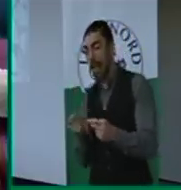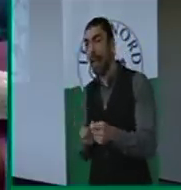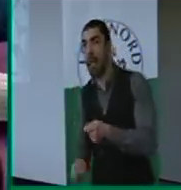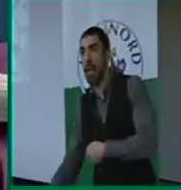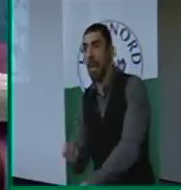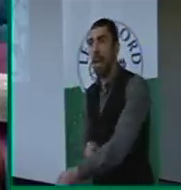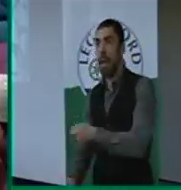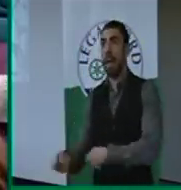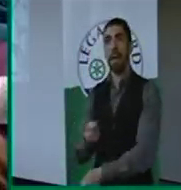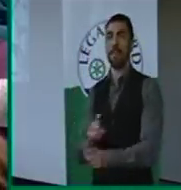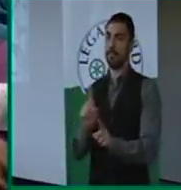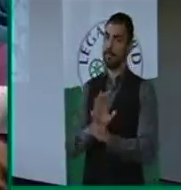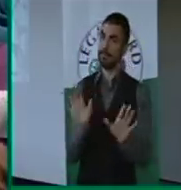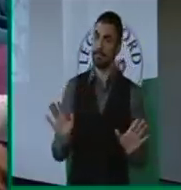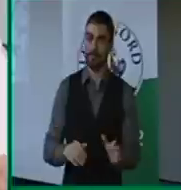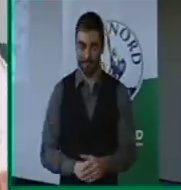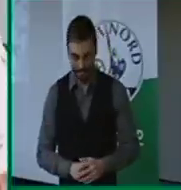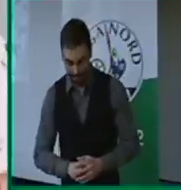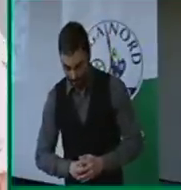però detto